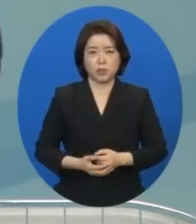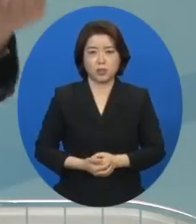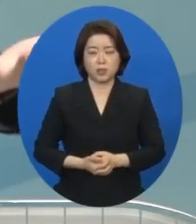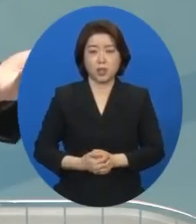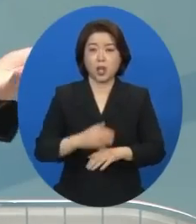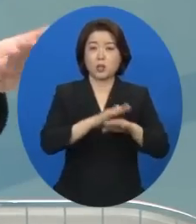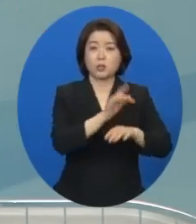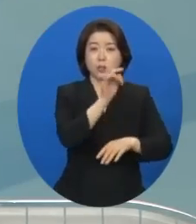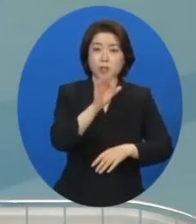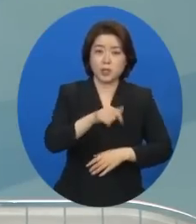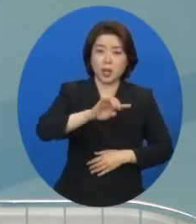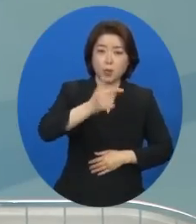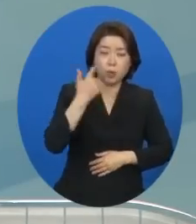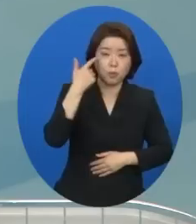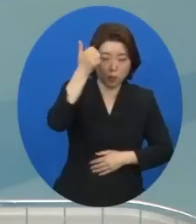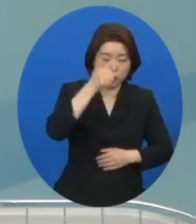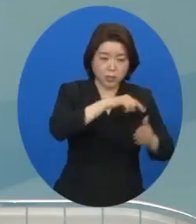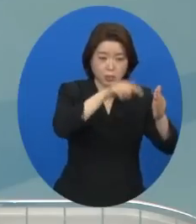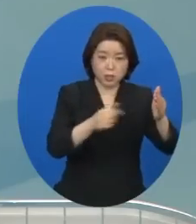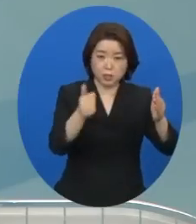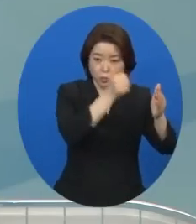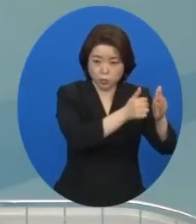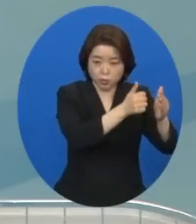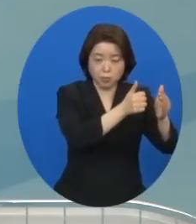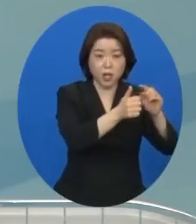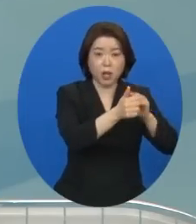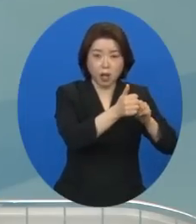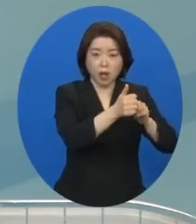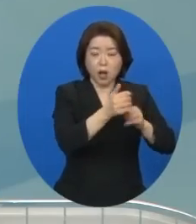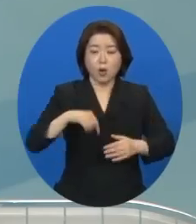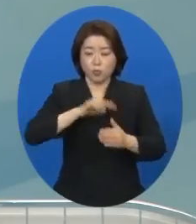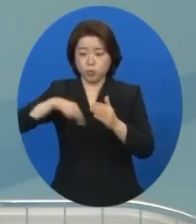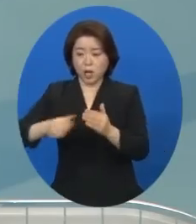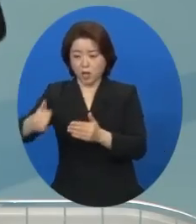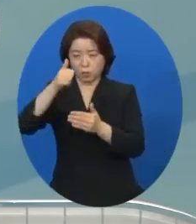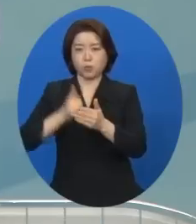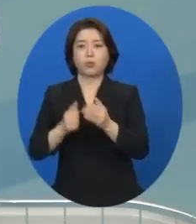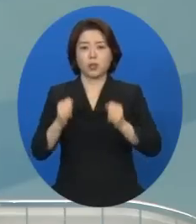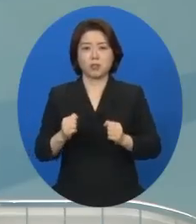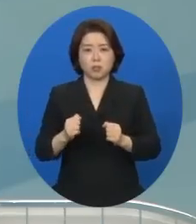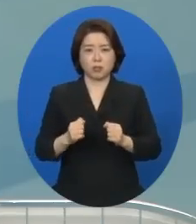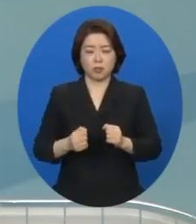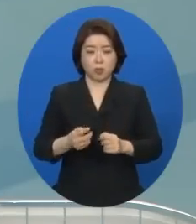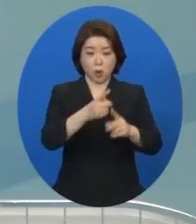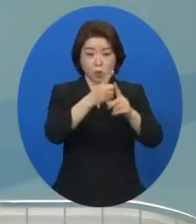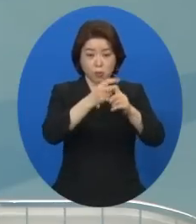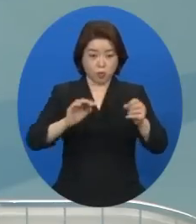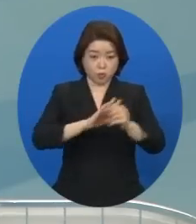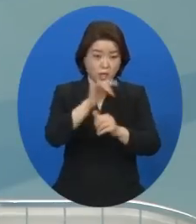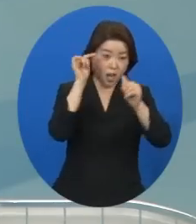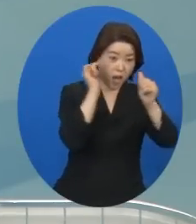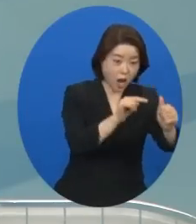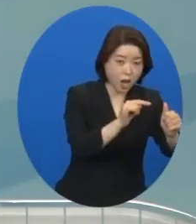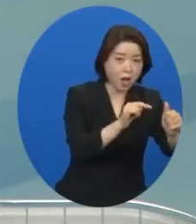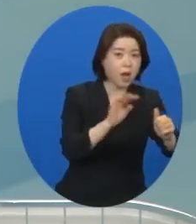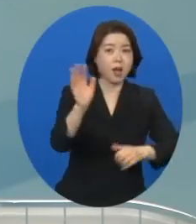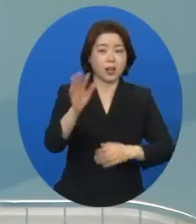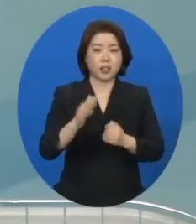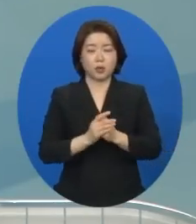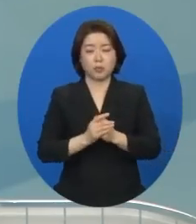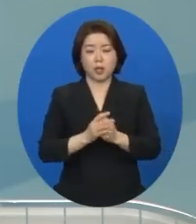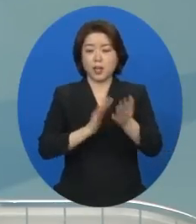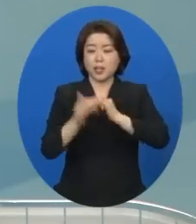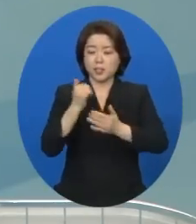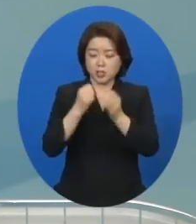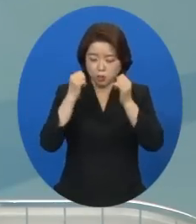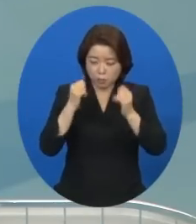손영원 목사님 안에 계신 주님은 우리 안에도 계세요. 원수도 사랑하라. 아니에요. 예수님 안에